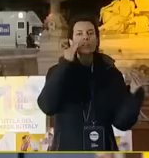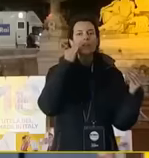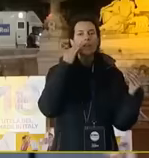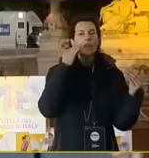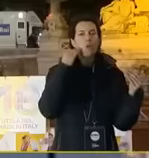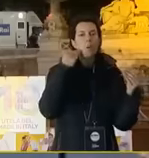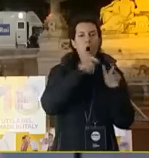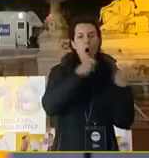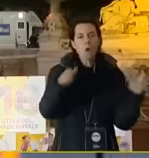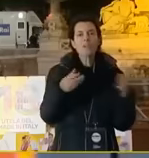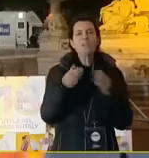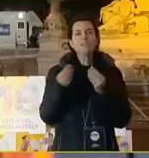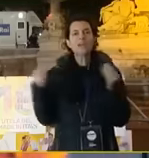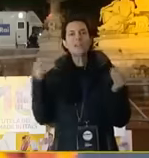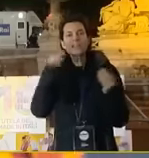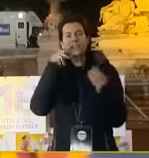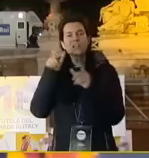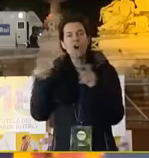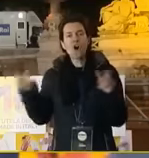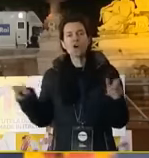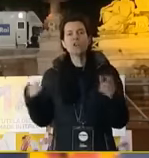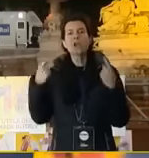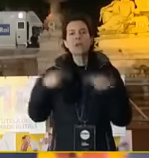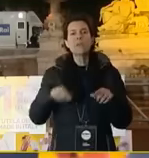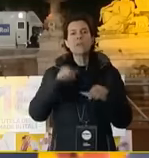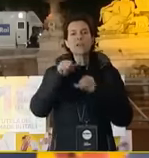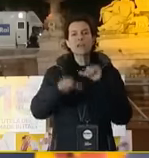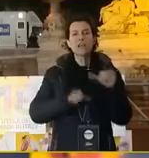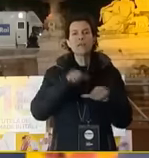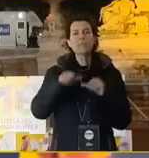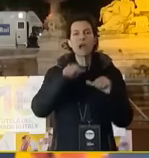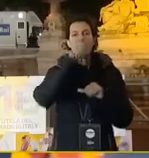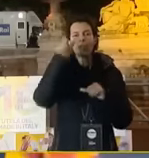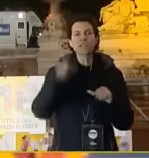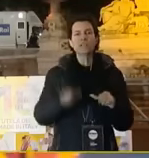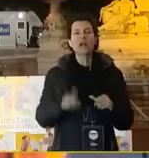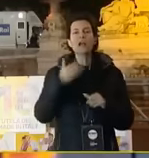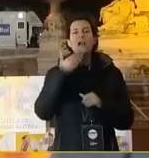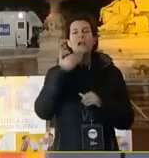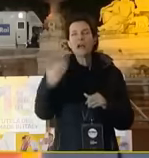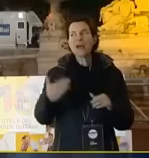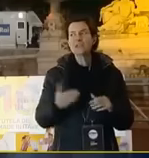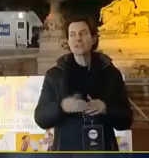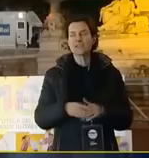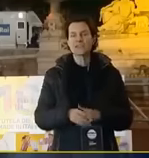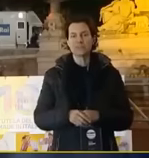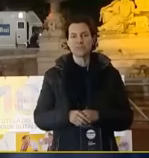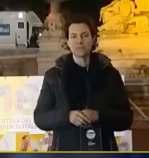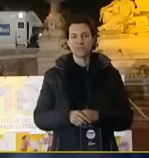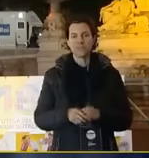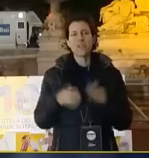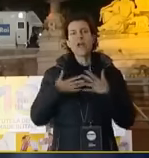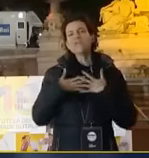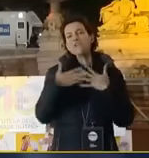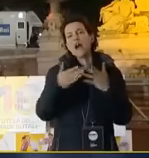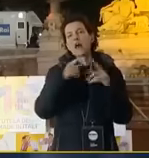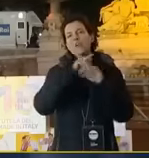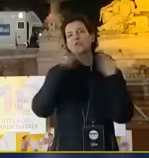umanesimo dove la bellezza e la felicità deve regnare per tutti. Grazie, vi voglio bene.